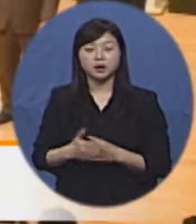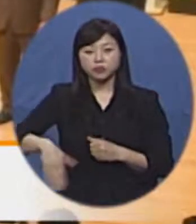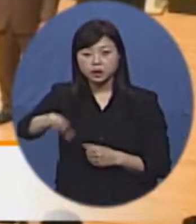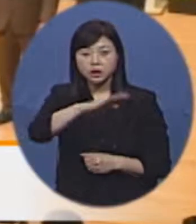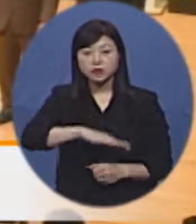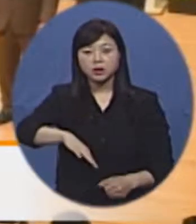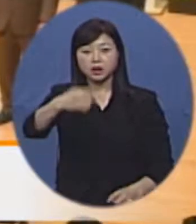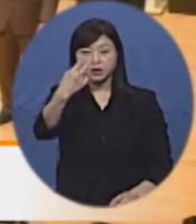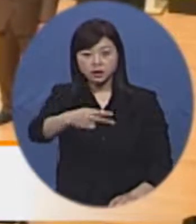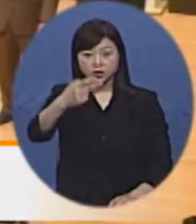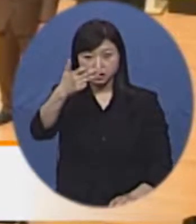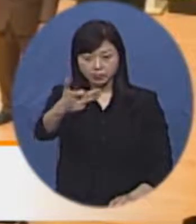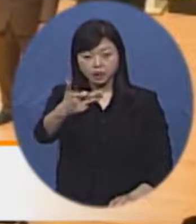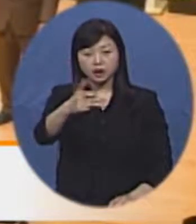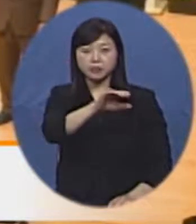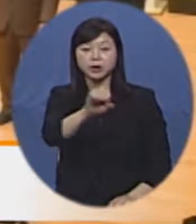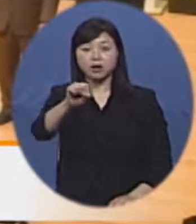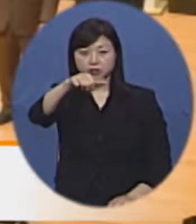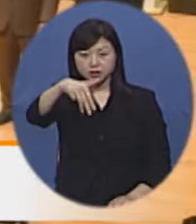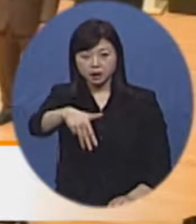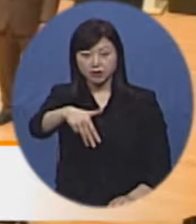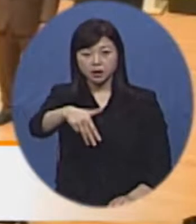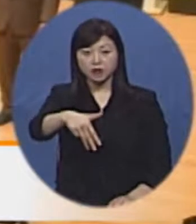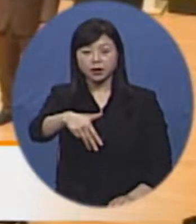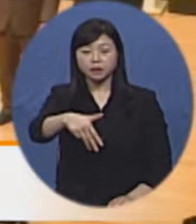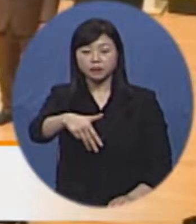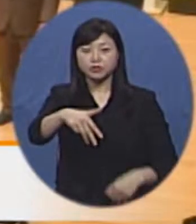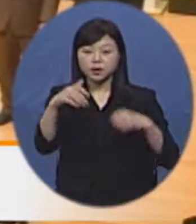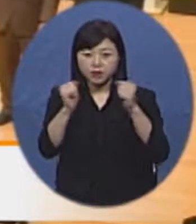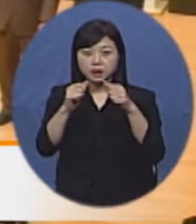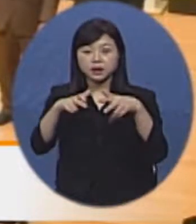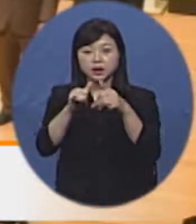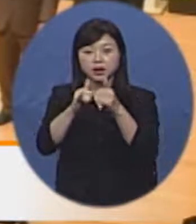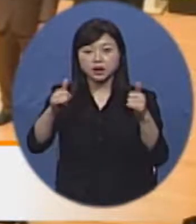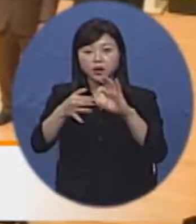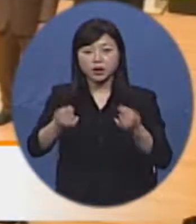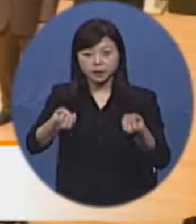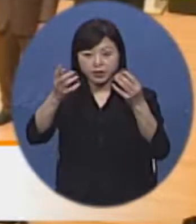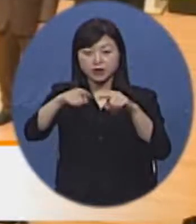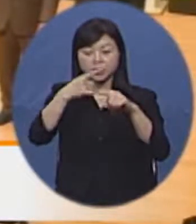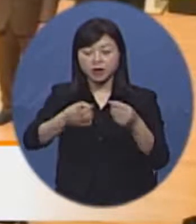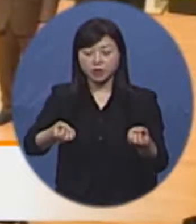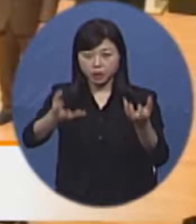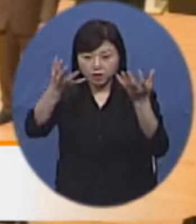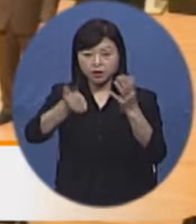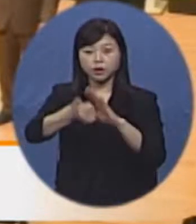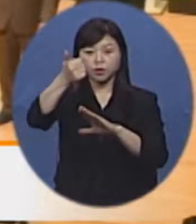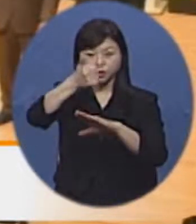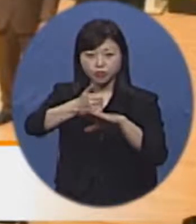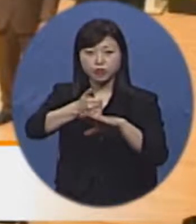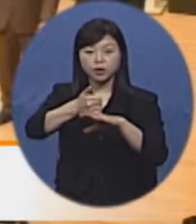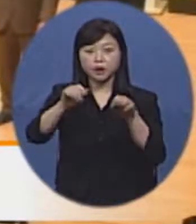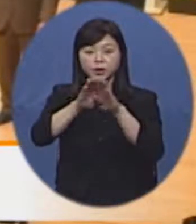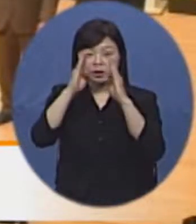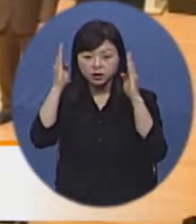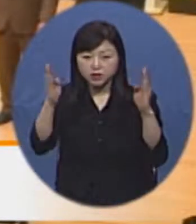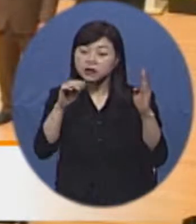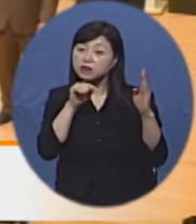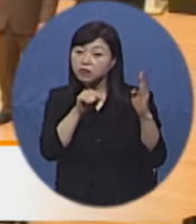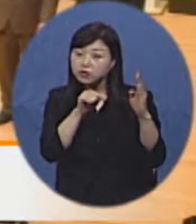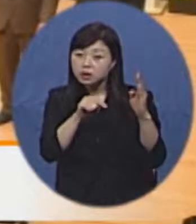우리는 2018 평창 동계 패럴림픽 대회를 성공적으로